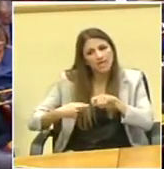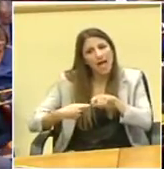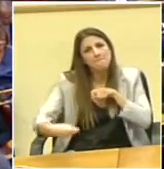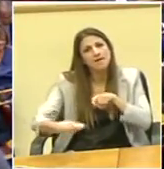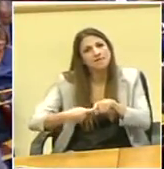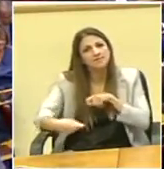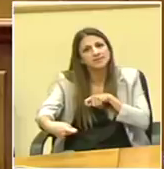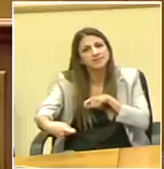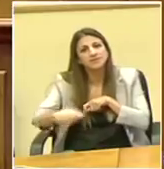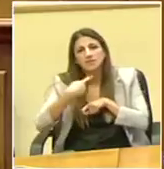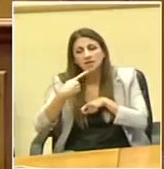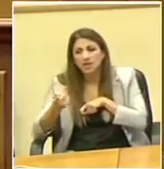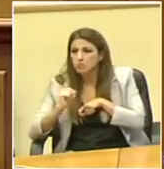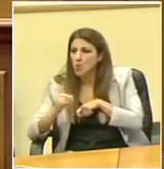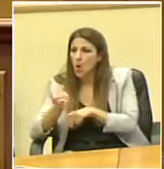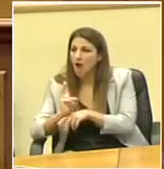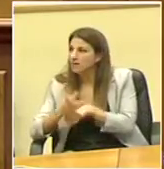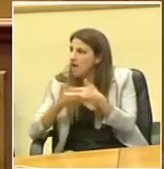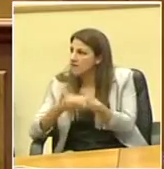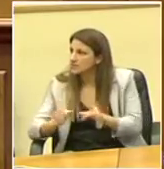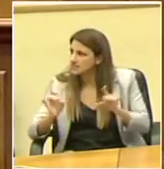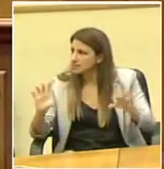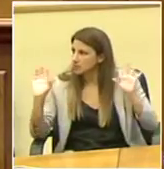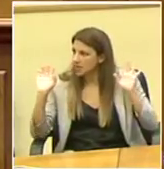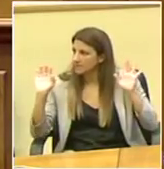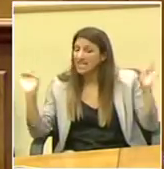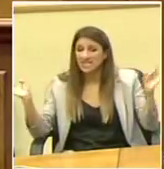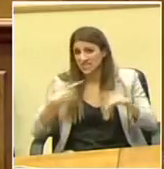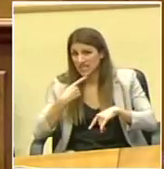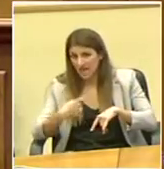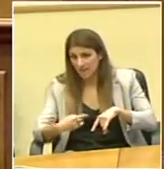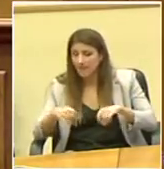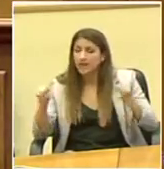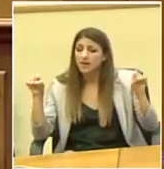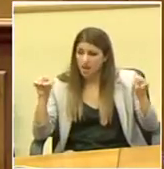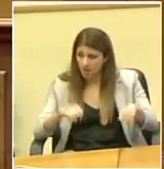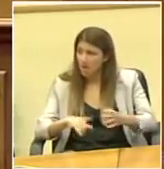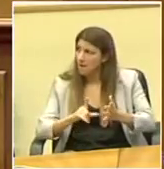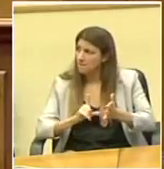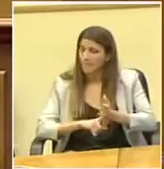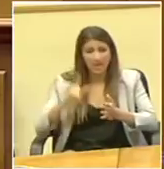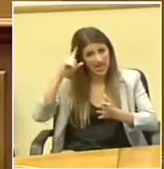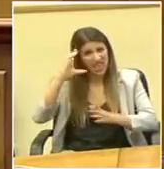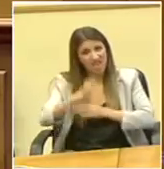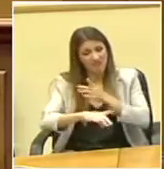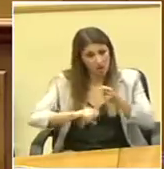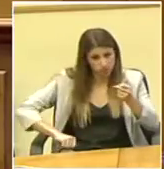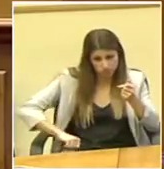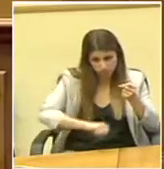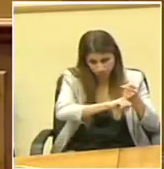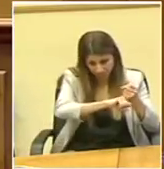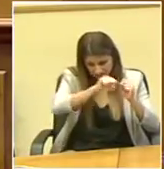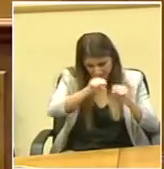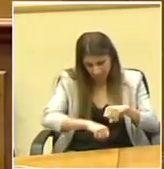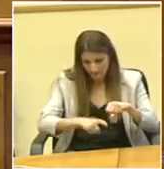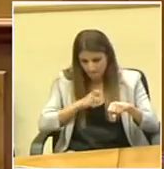ότι δεν γίνεται και είναι μόνο στα χαρτιά? Όταν λέτε ότι είναι υπέρ του κεφαλαίου οι